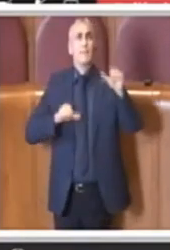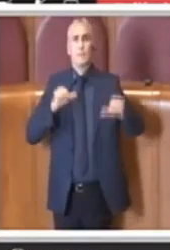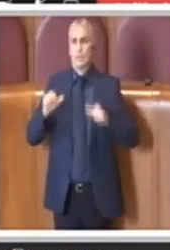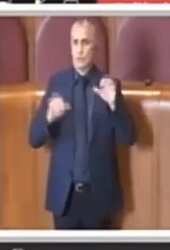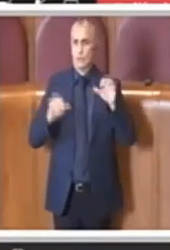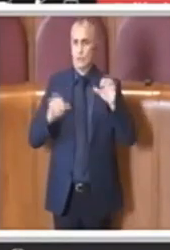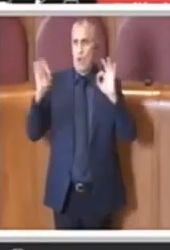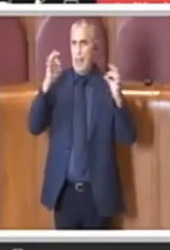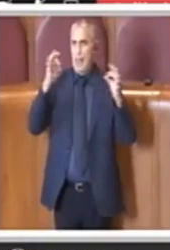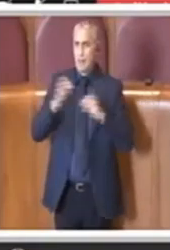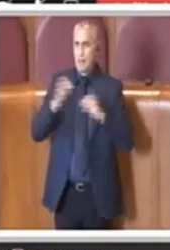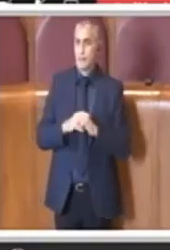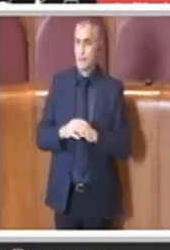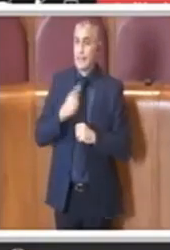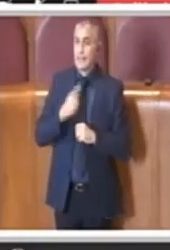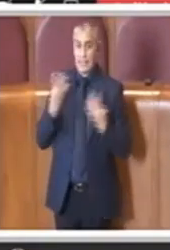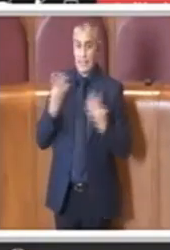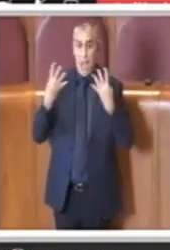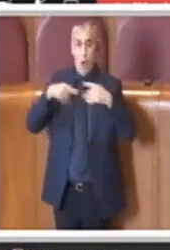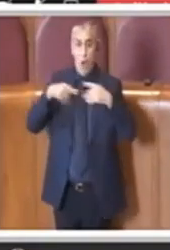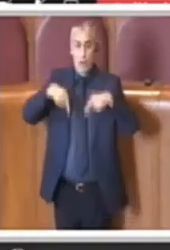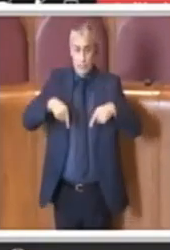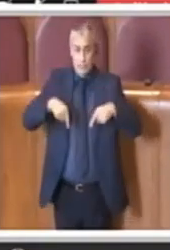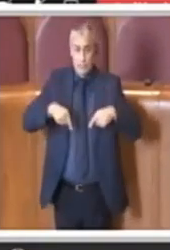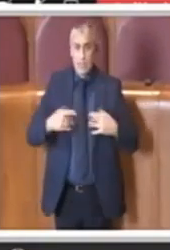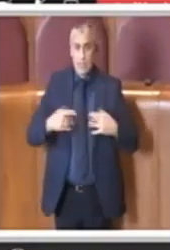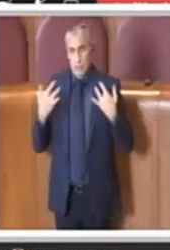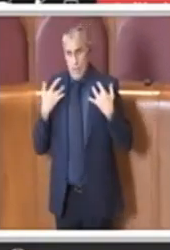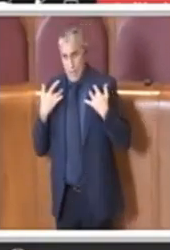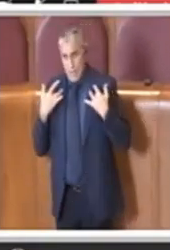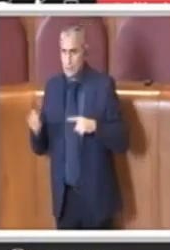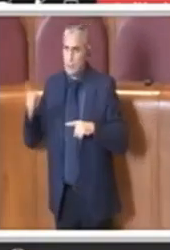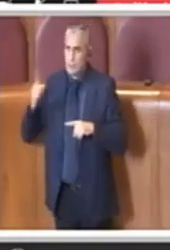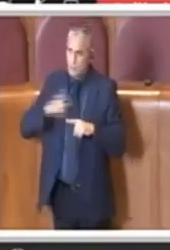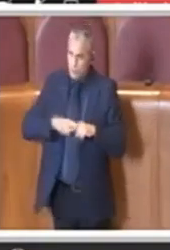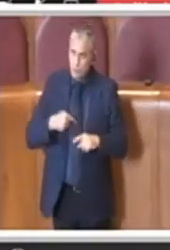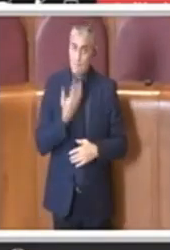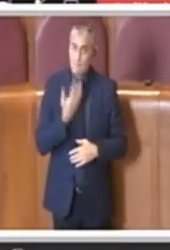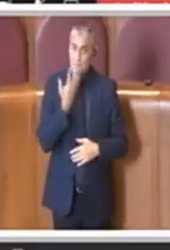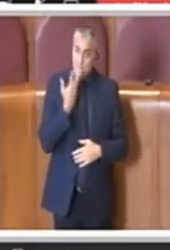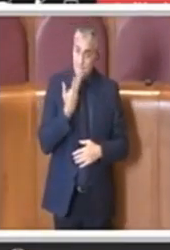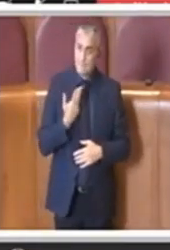ringrazio appunto gli organizzatori e ci tengo anche a ringraziare, lo faccio